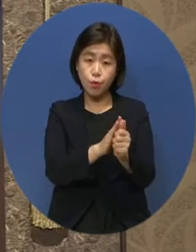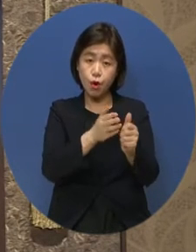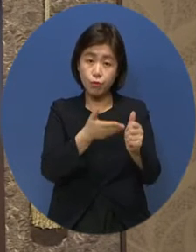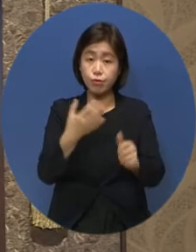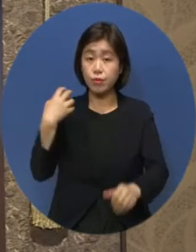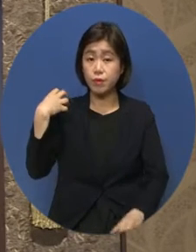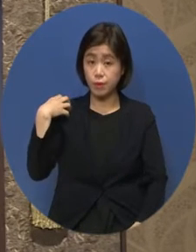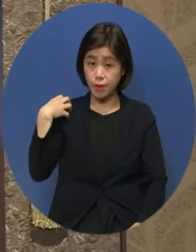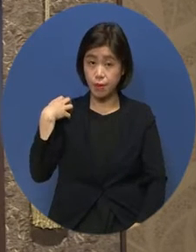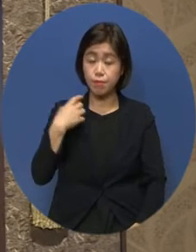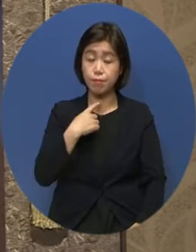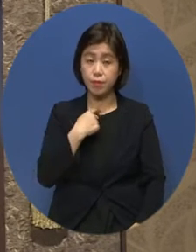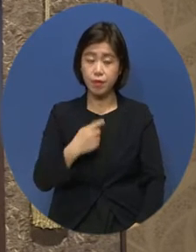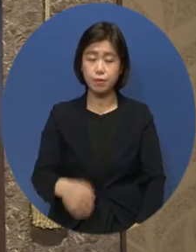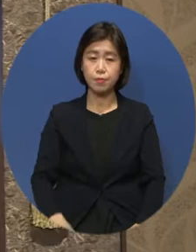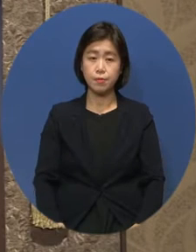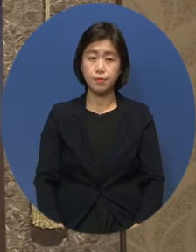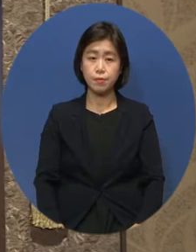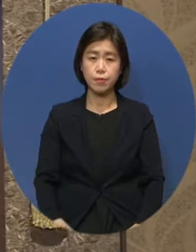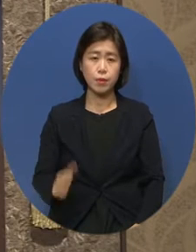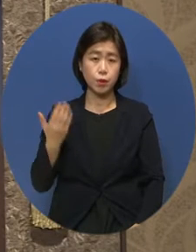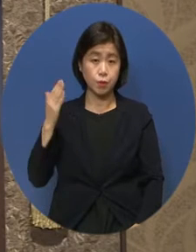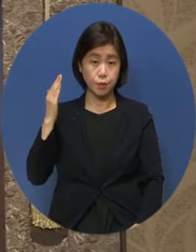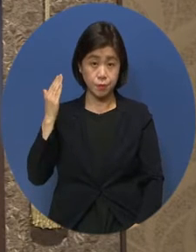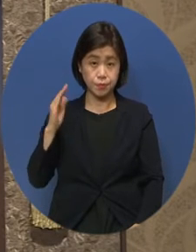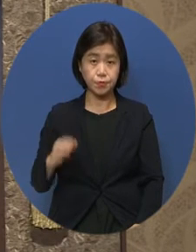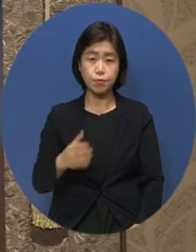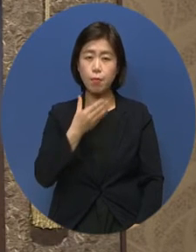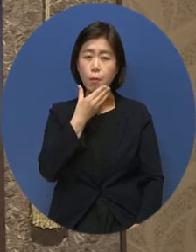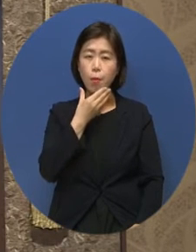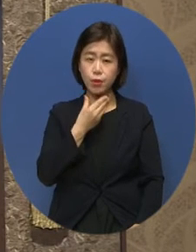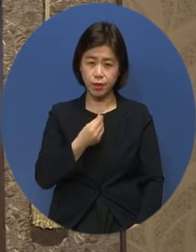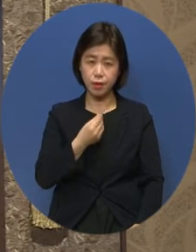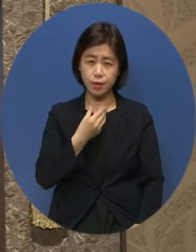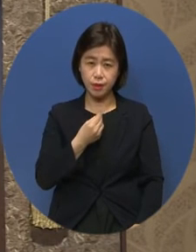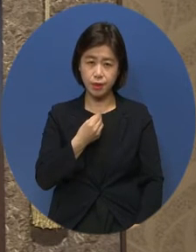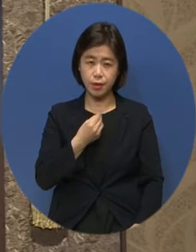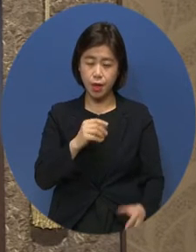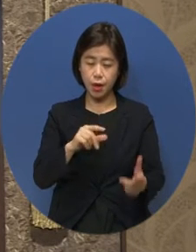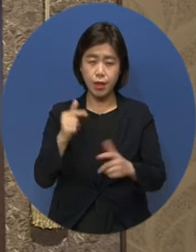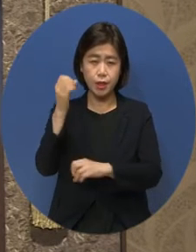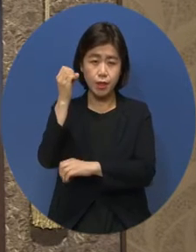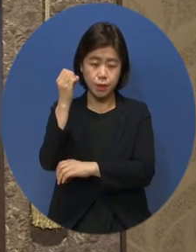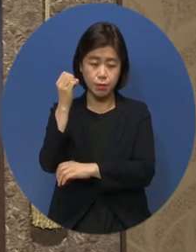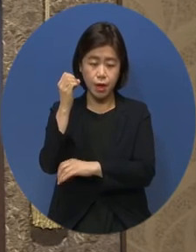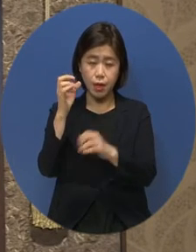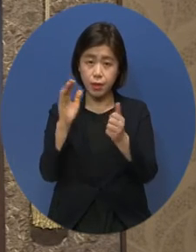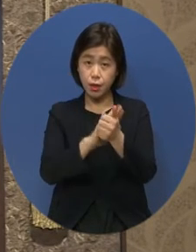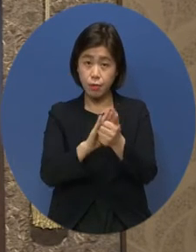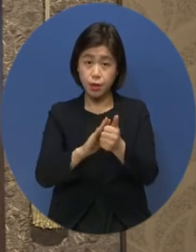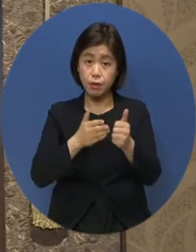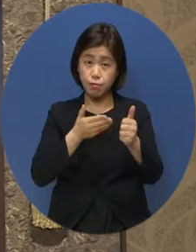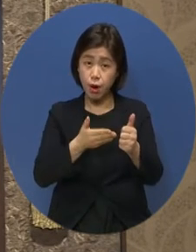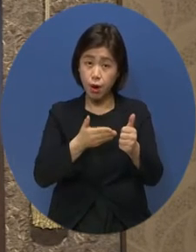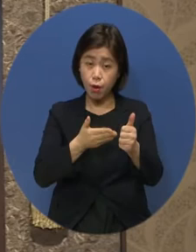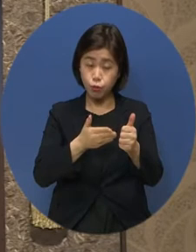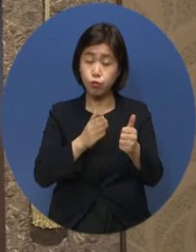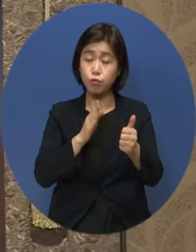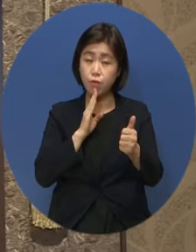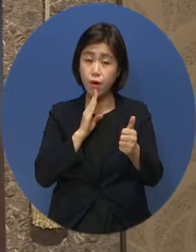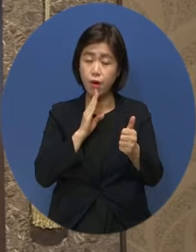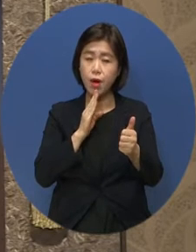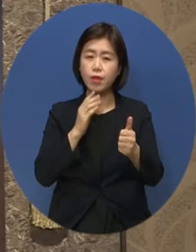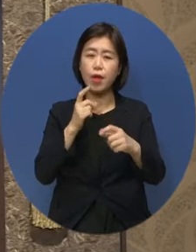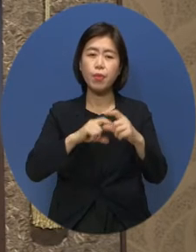있구요 예 어 요즘은 특히나 이제 복수의 기반한 석유에서 제공 보다는 장애인들의 권익과 그다음